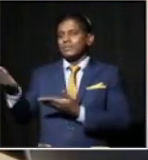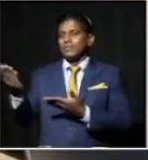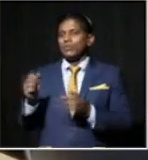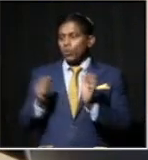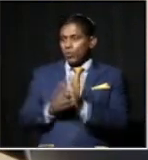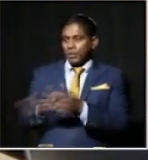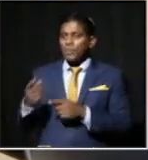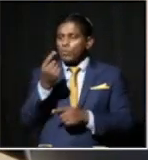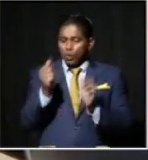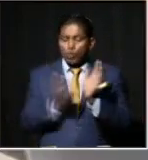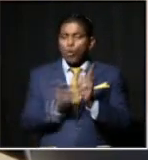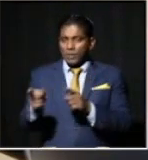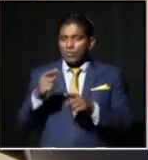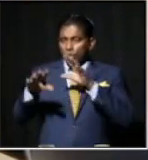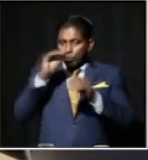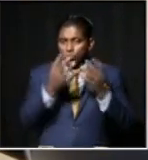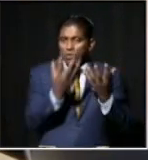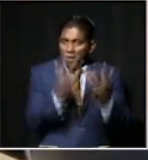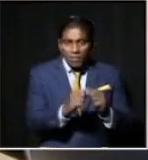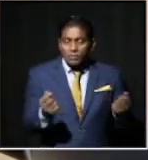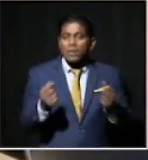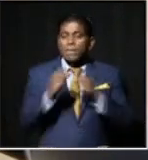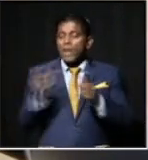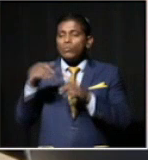මුදල් කමිටුවට මේ දත්ත නැත්තම් කොහොමද අපි පාර්ලිමේන්තුවට